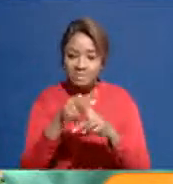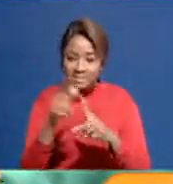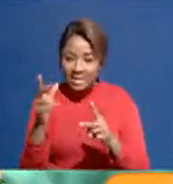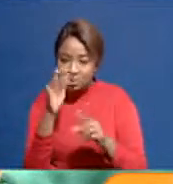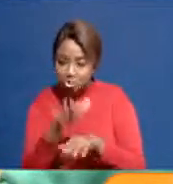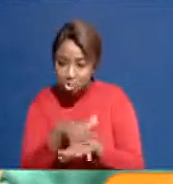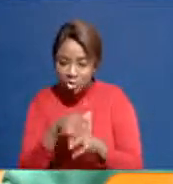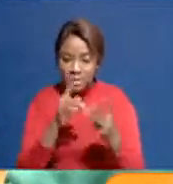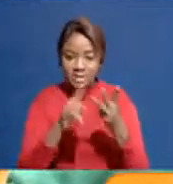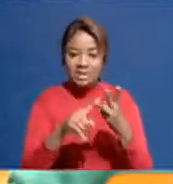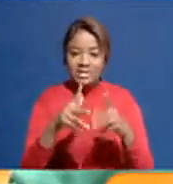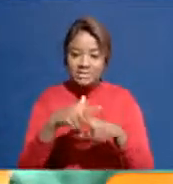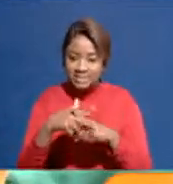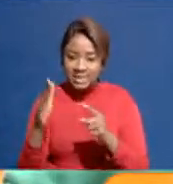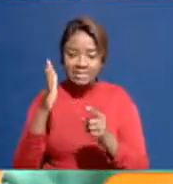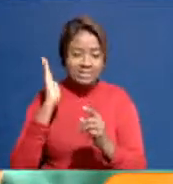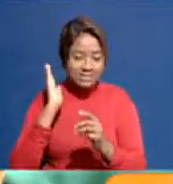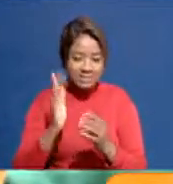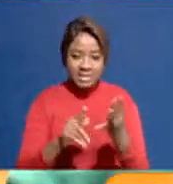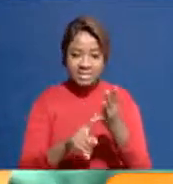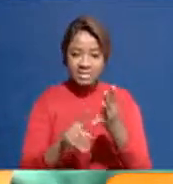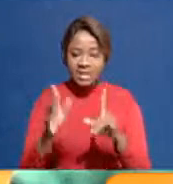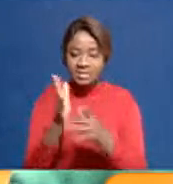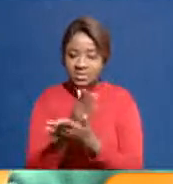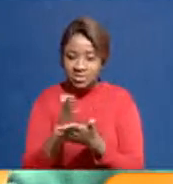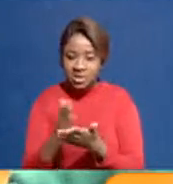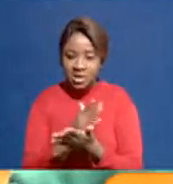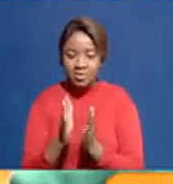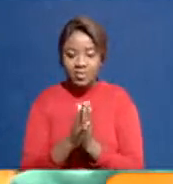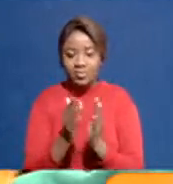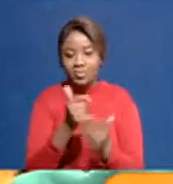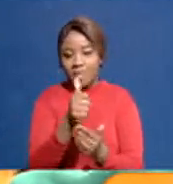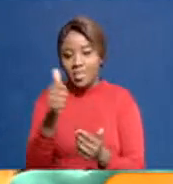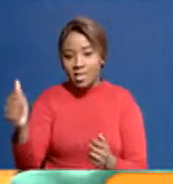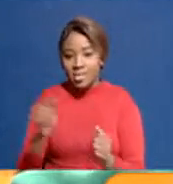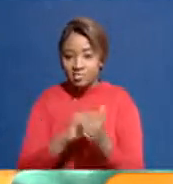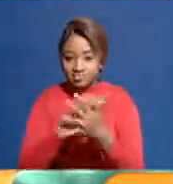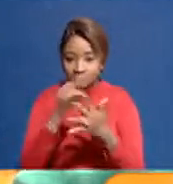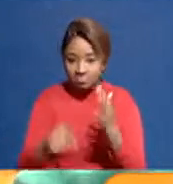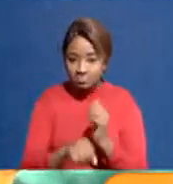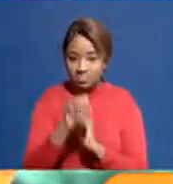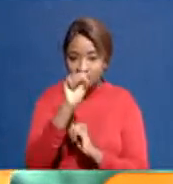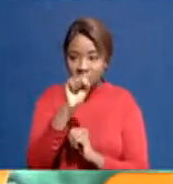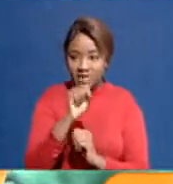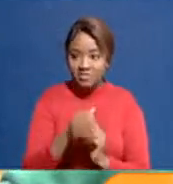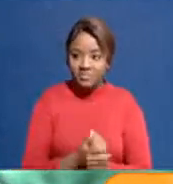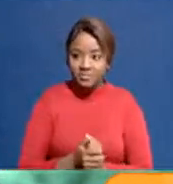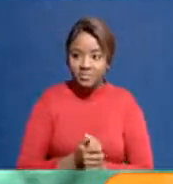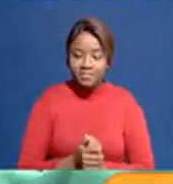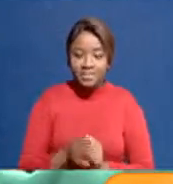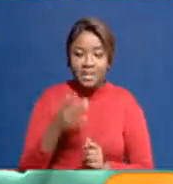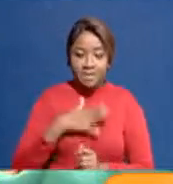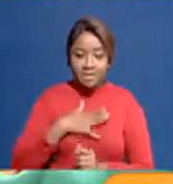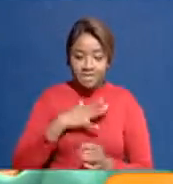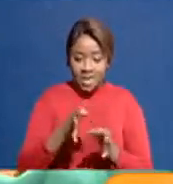straight away and share with others. So mi wakati nilitoka mahali pale Eldoret, hii shamba ni shamba yangu, inafika hapa ni hapa neka.